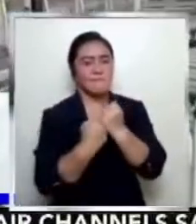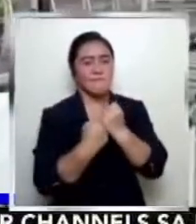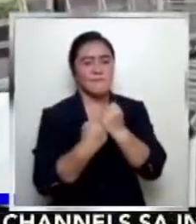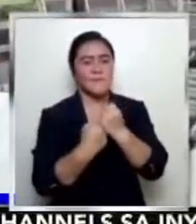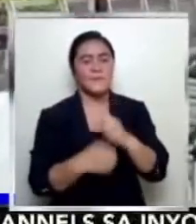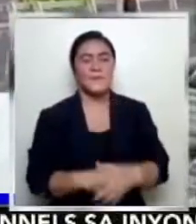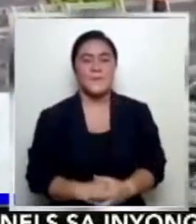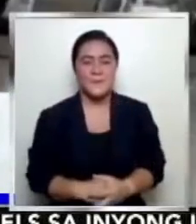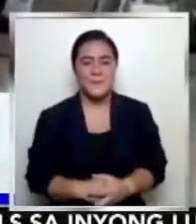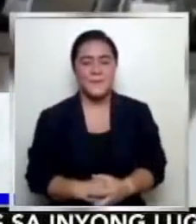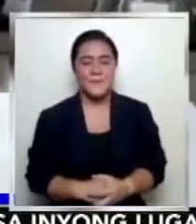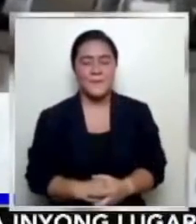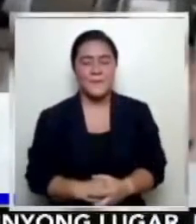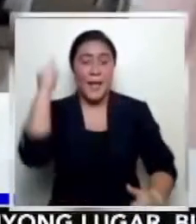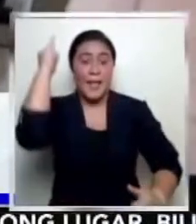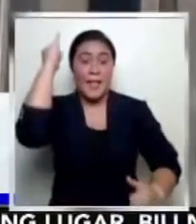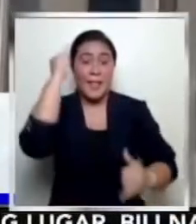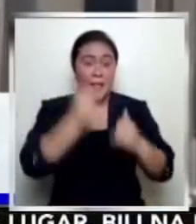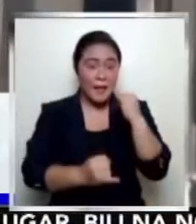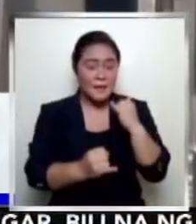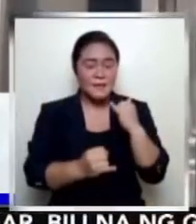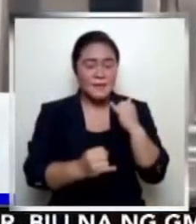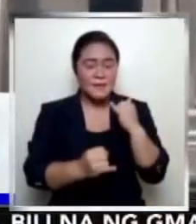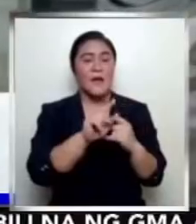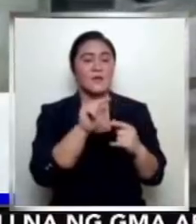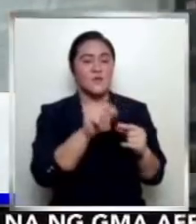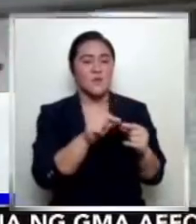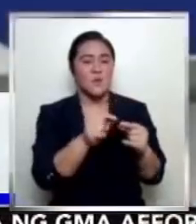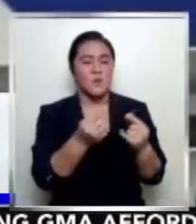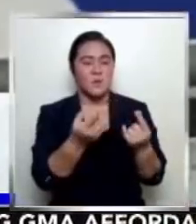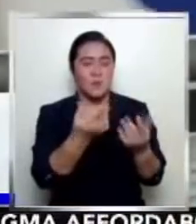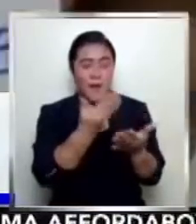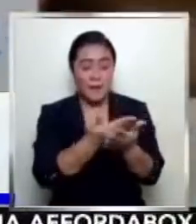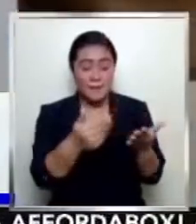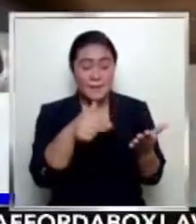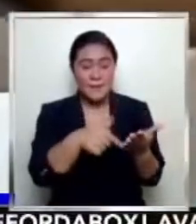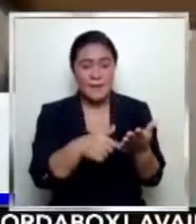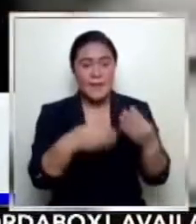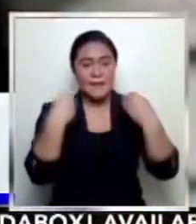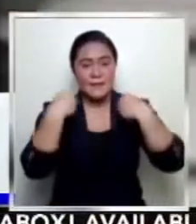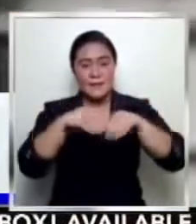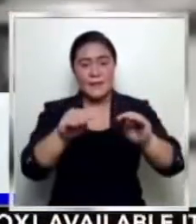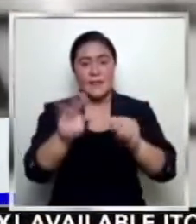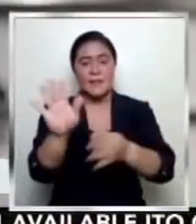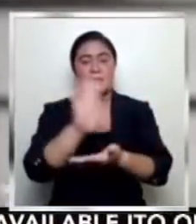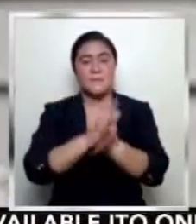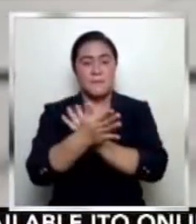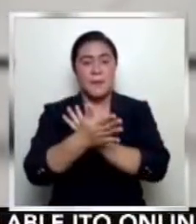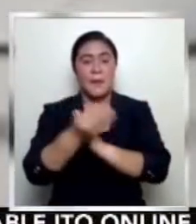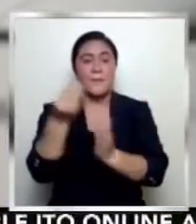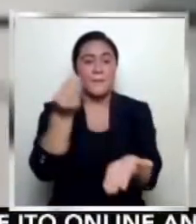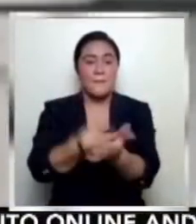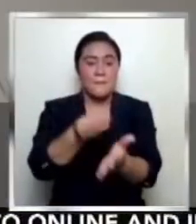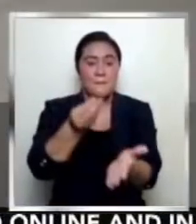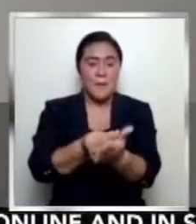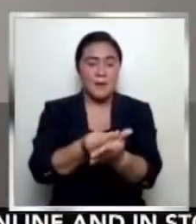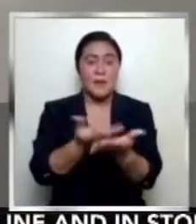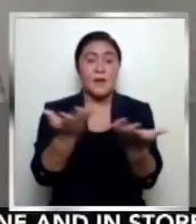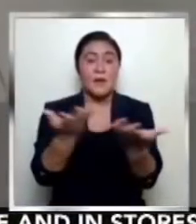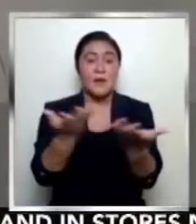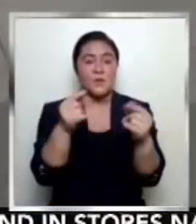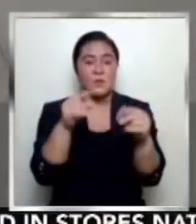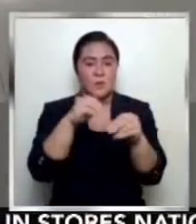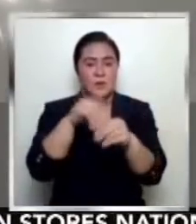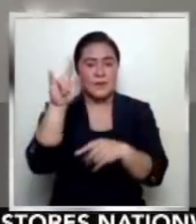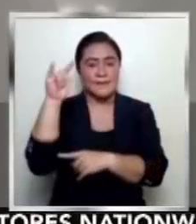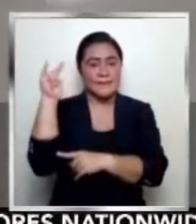Last step ng challenge, kailangan nang maibenta ang item para maging pera na ginawa na niya sa airport. Hindi ko na alam